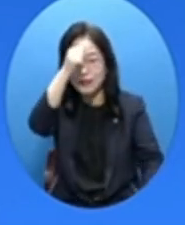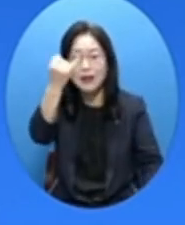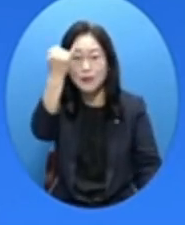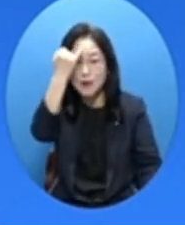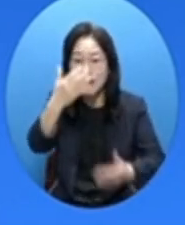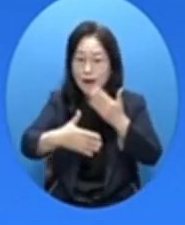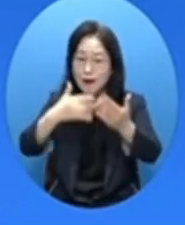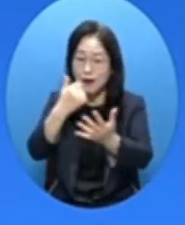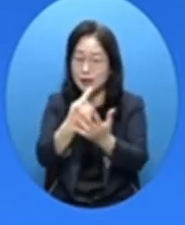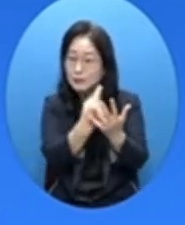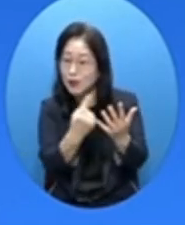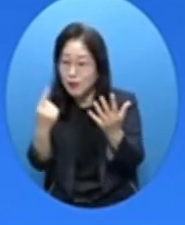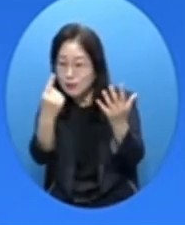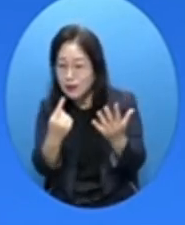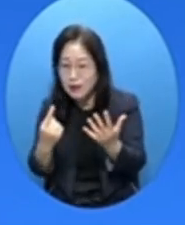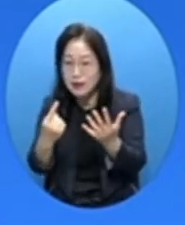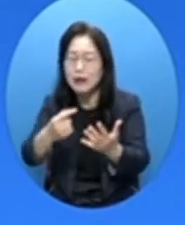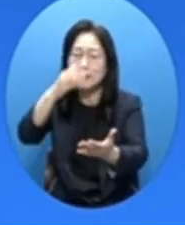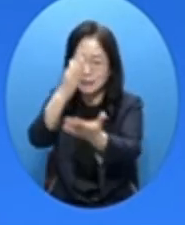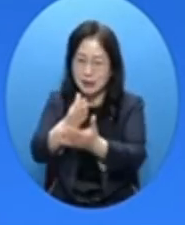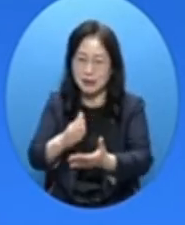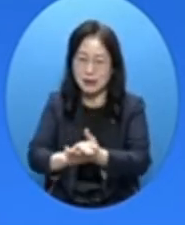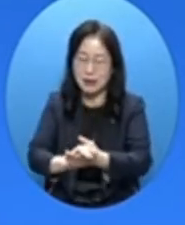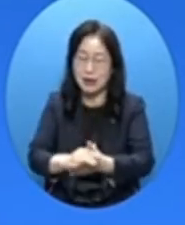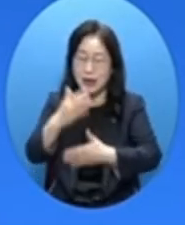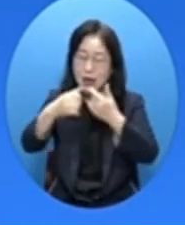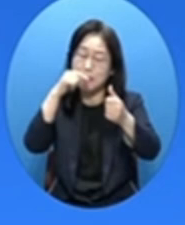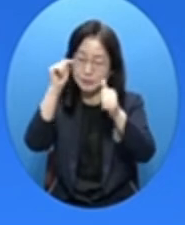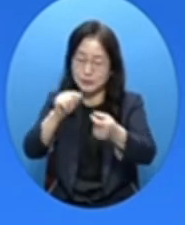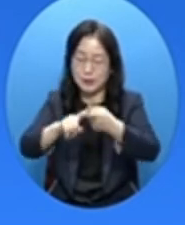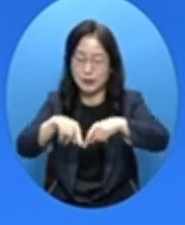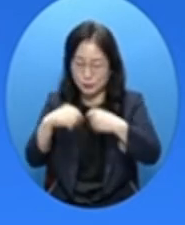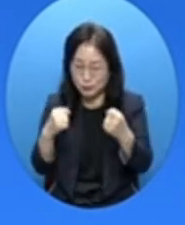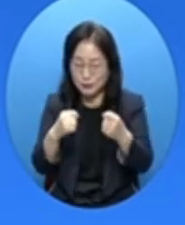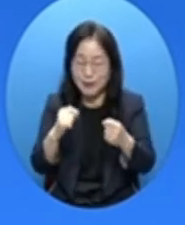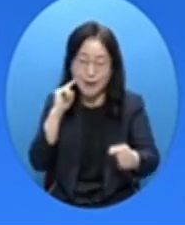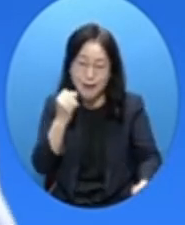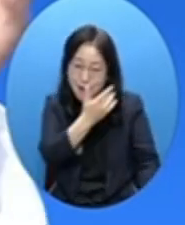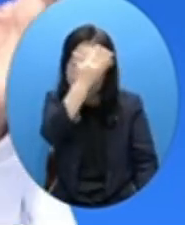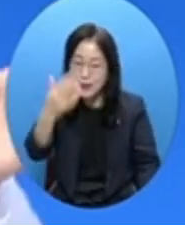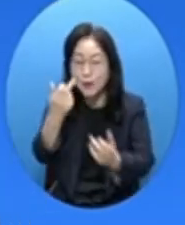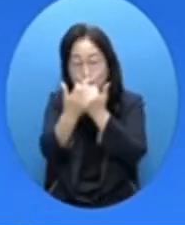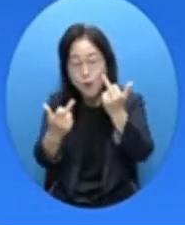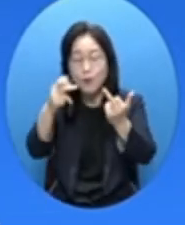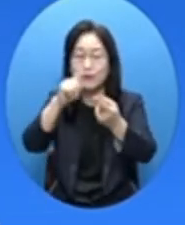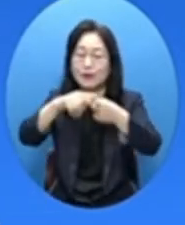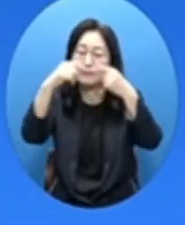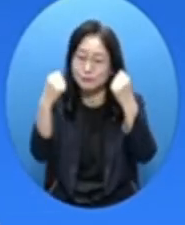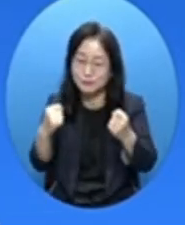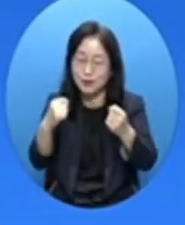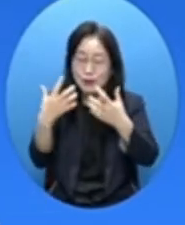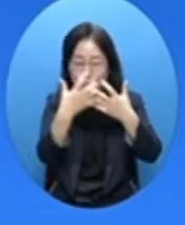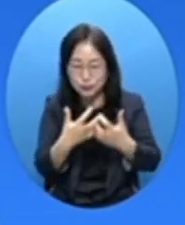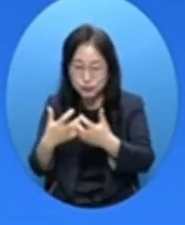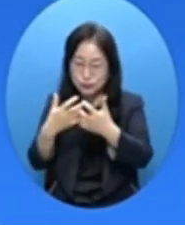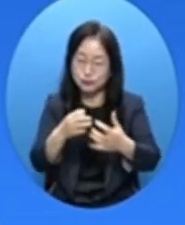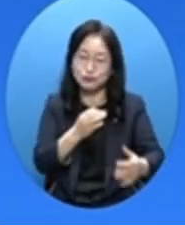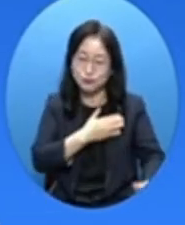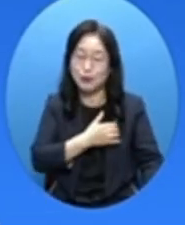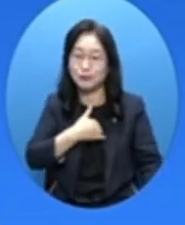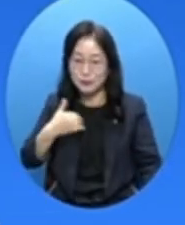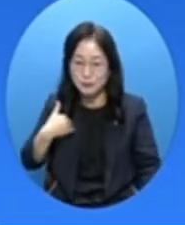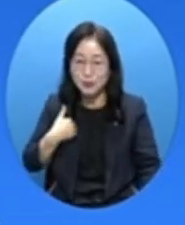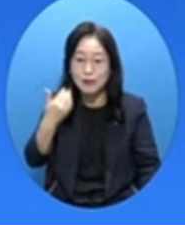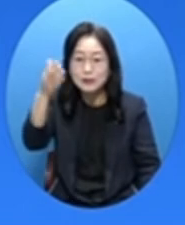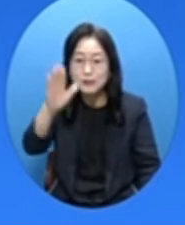화가 하나님의 품을 떠나지 아니하고 말씀의 순종해서 에덴동산에 머물렀더라면 풍요로움 속에 살살 터인데 말씀을